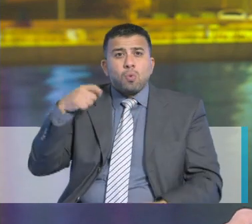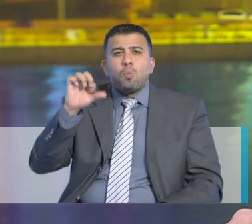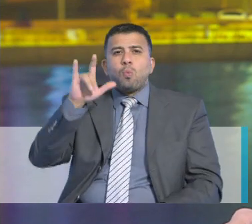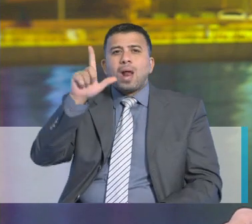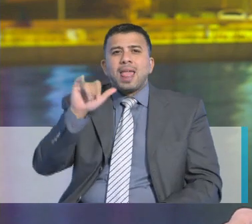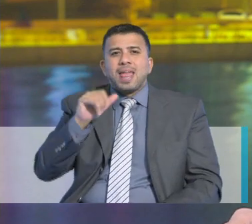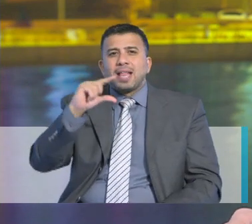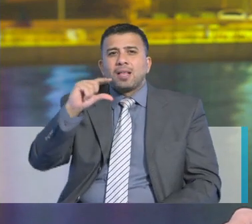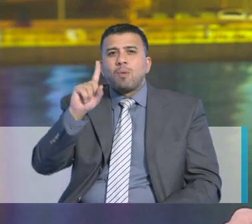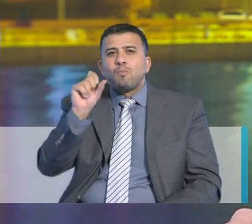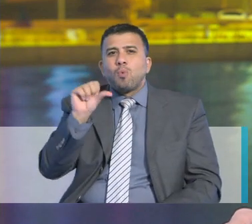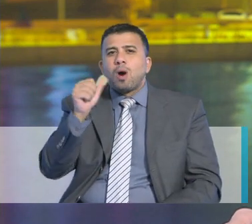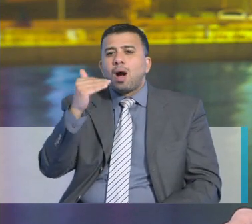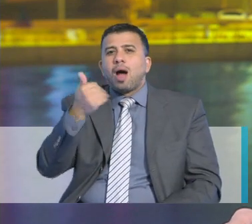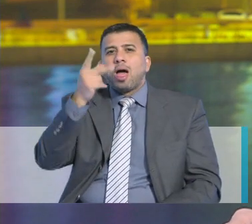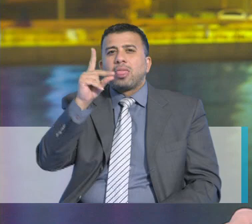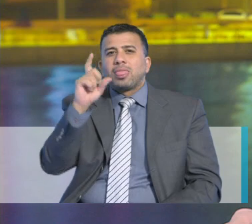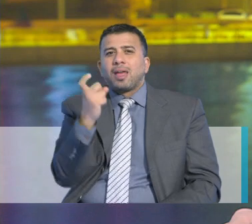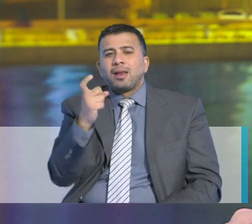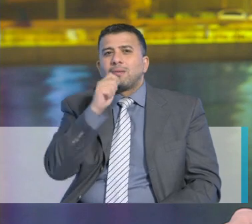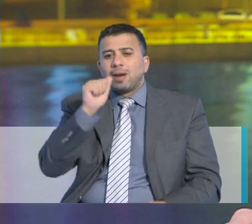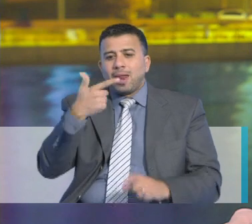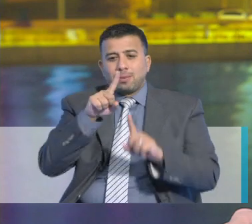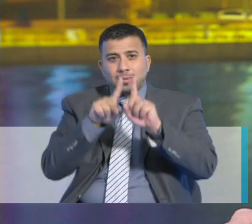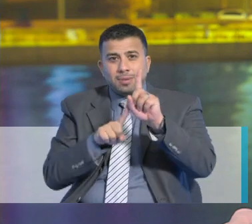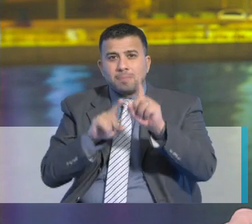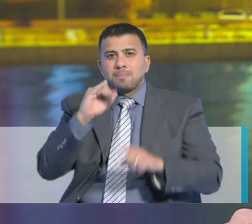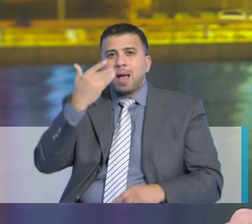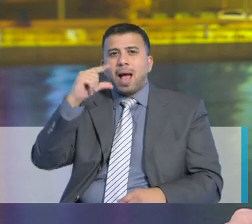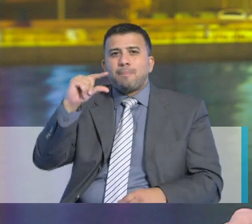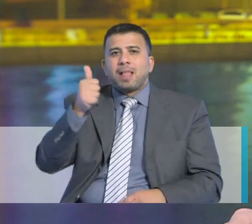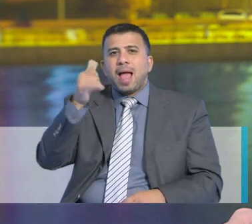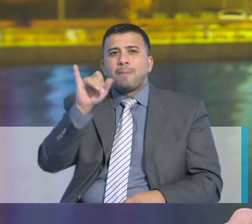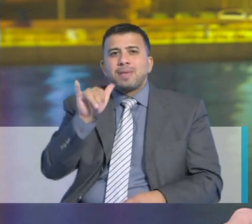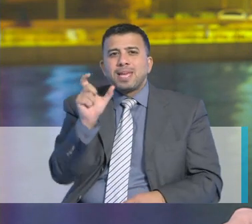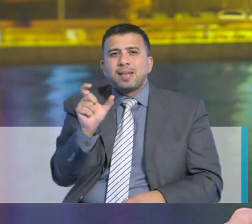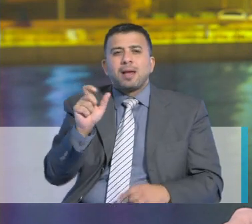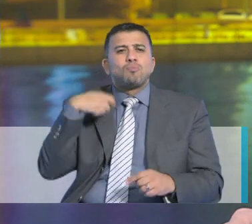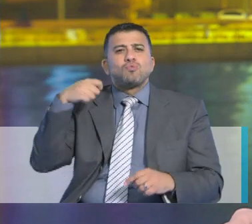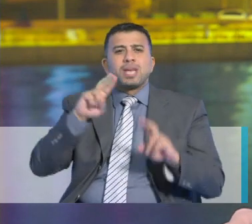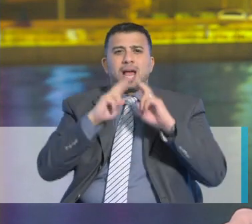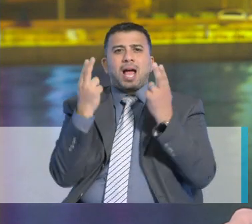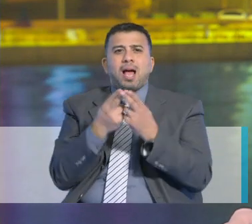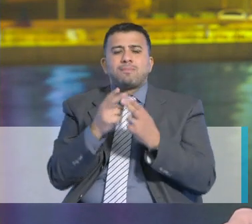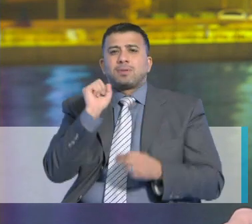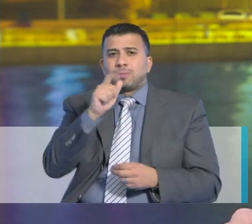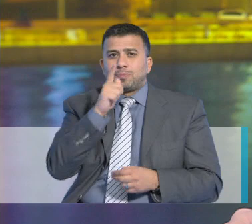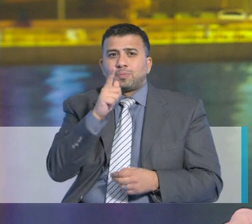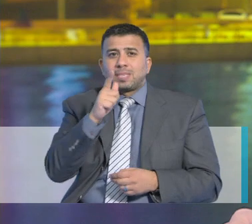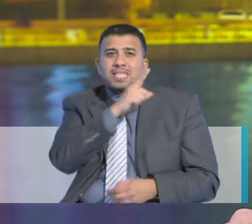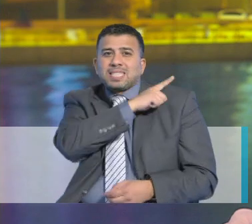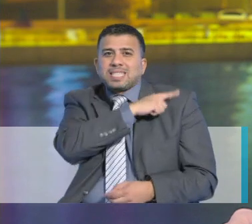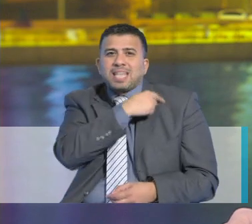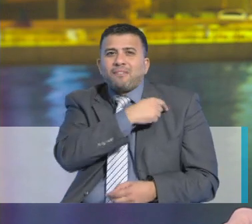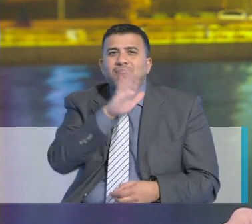بخاطر النائب الثاني لرئيس الغرفة، وسعادة محمد أمين مدير عام الغرفة، وسعادة سيف المدفع